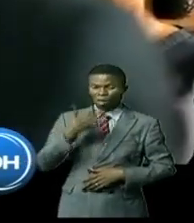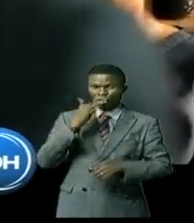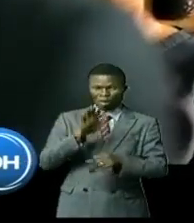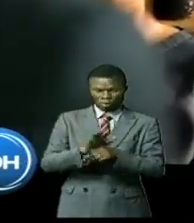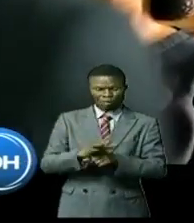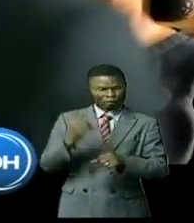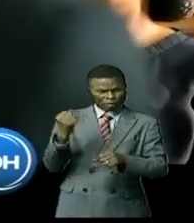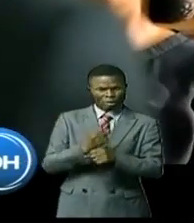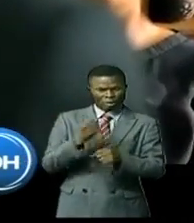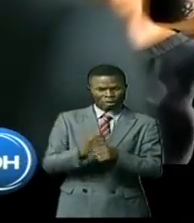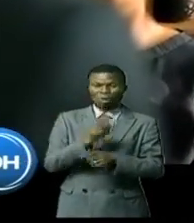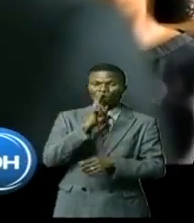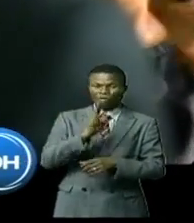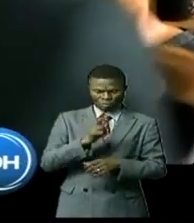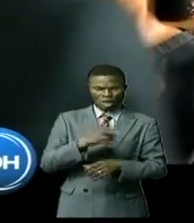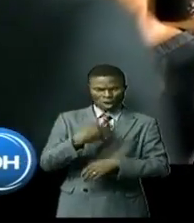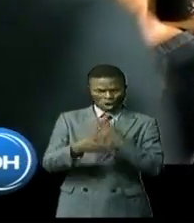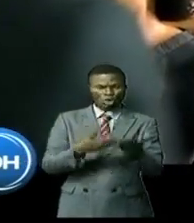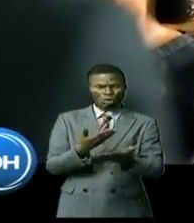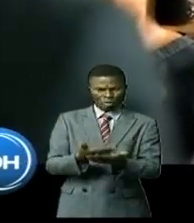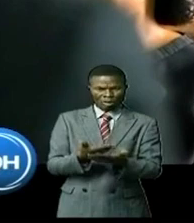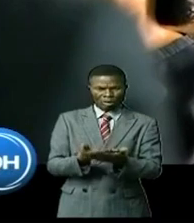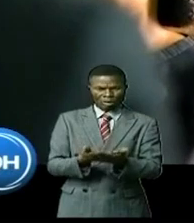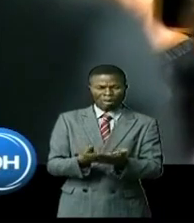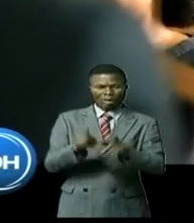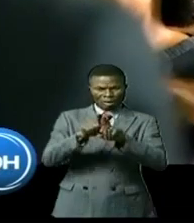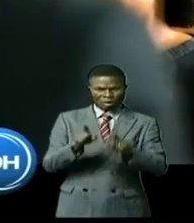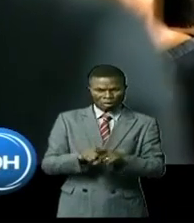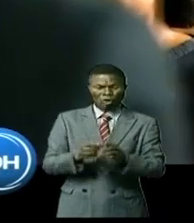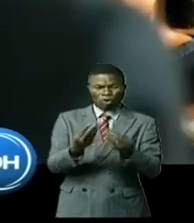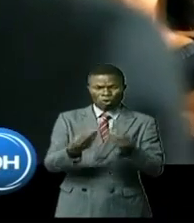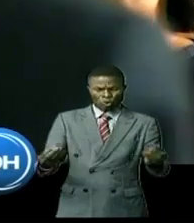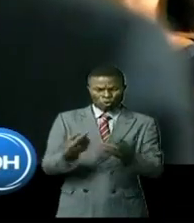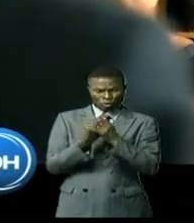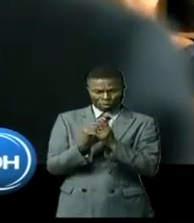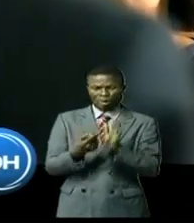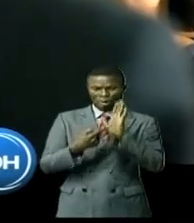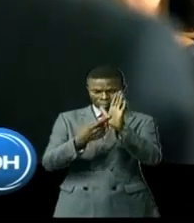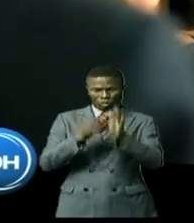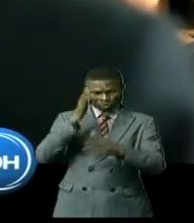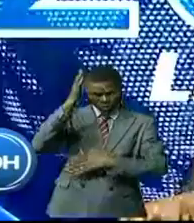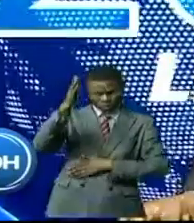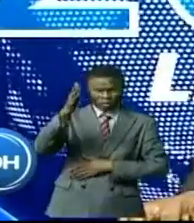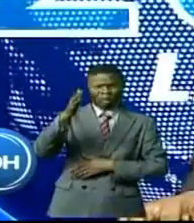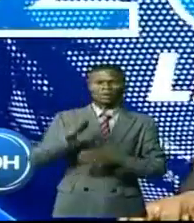qu'un travail est réellement en train d'être réalisé et que les résultats seront visibles sous peu.